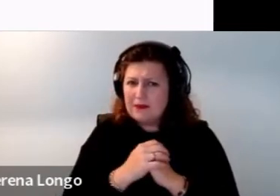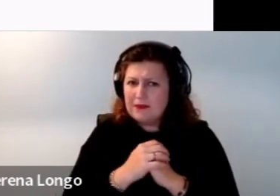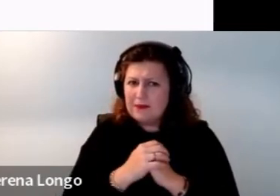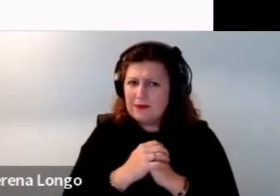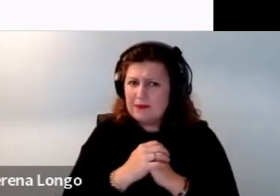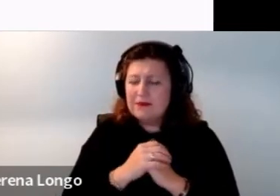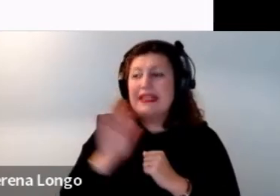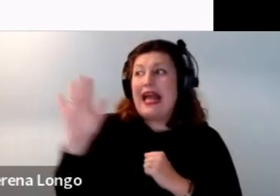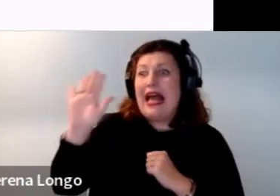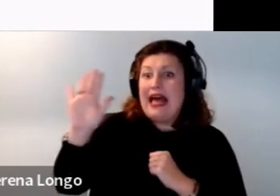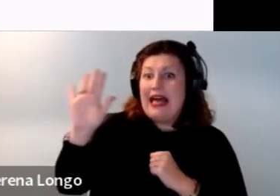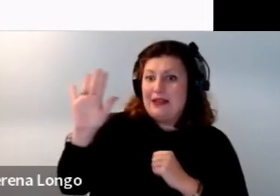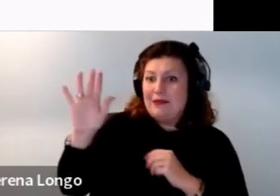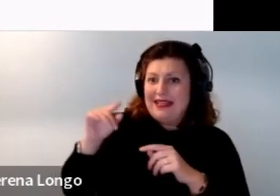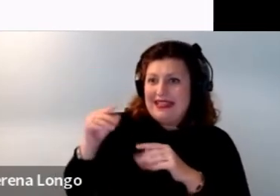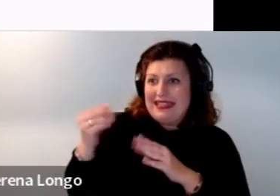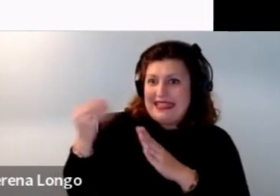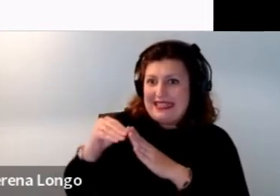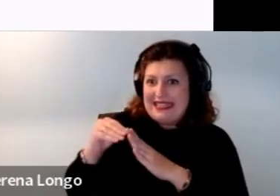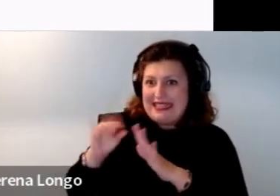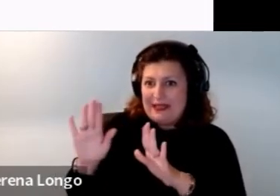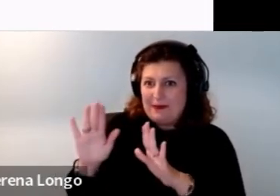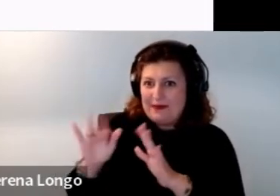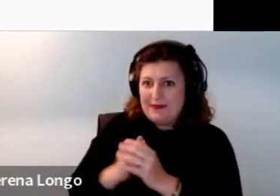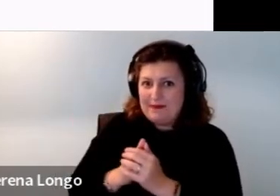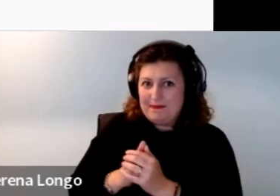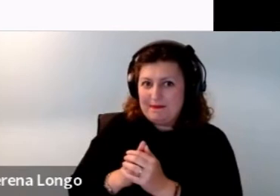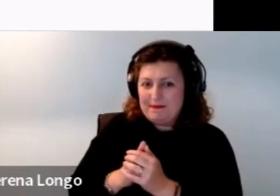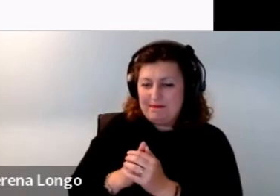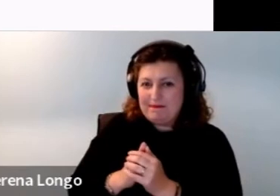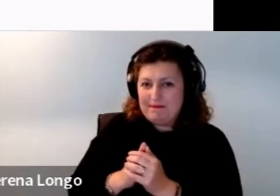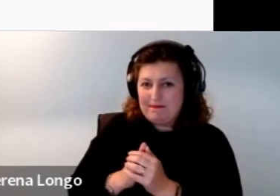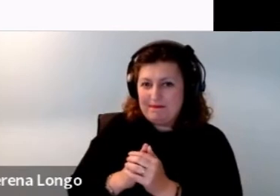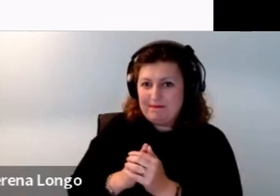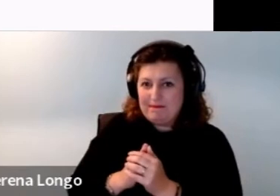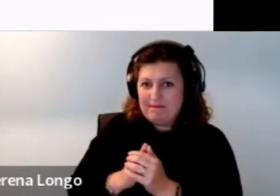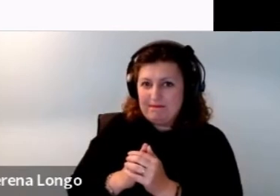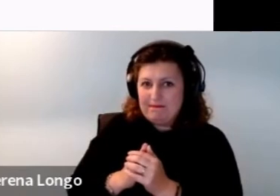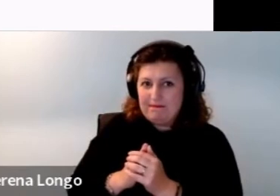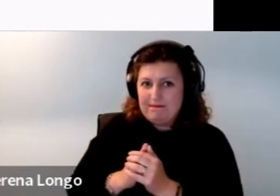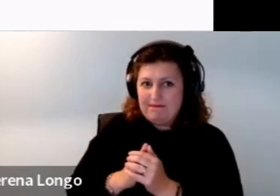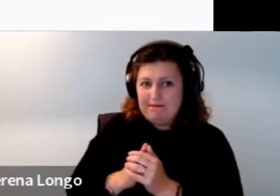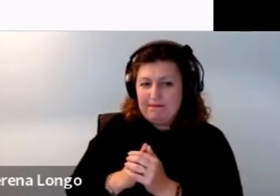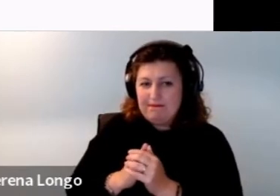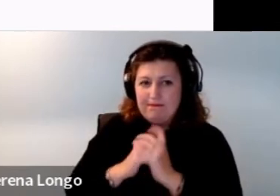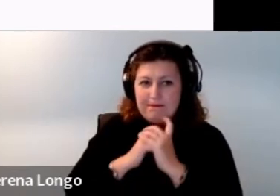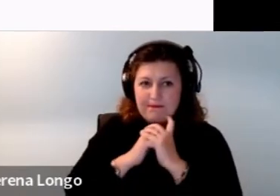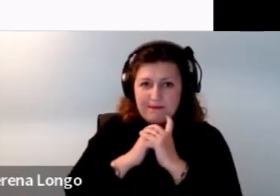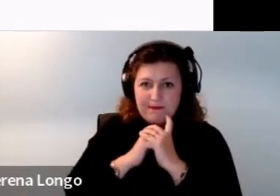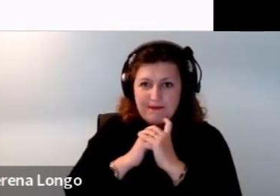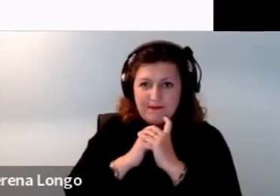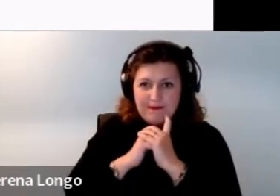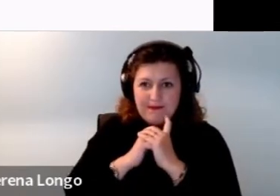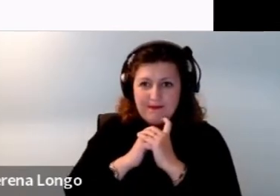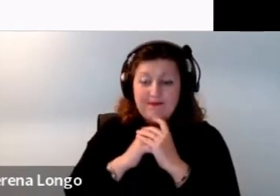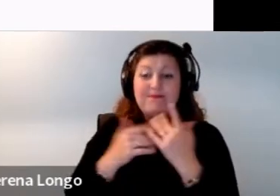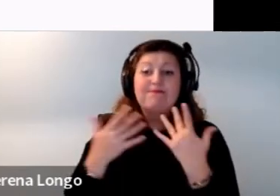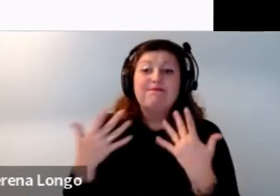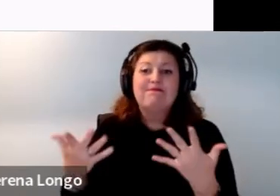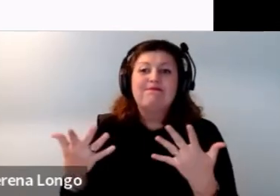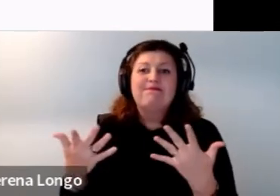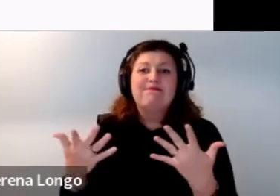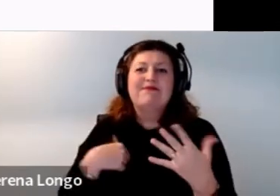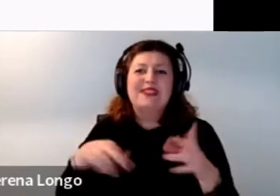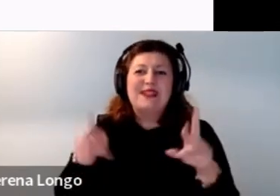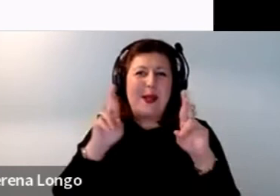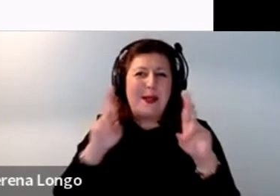evidenza. Scusate, dove sei? Allora, cercherò